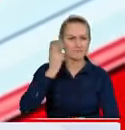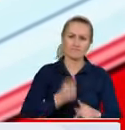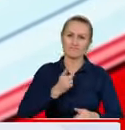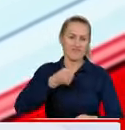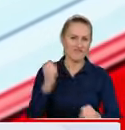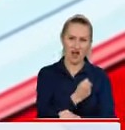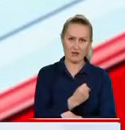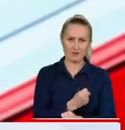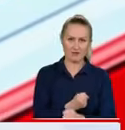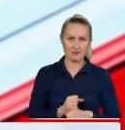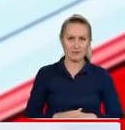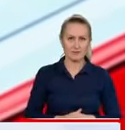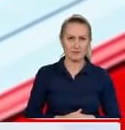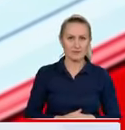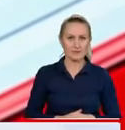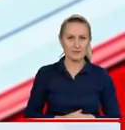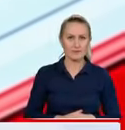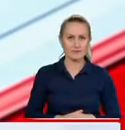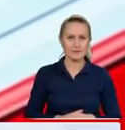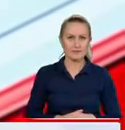Otóż chcę